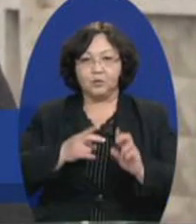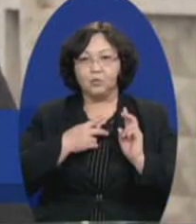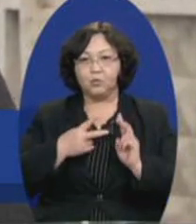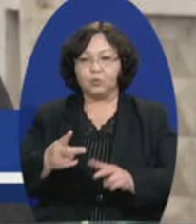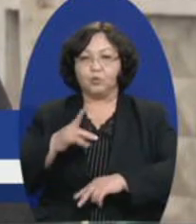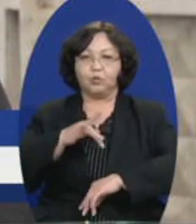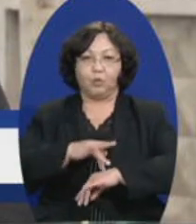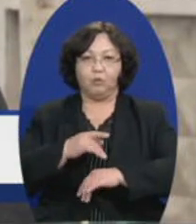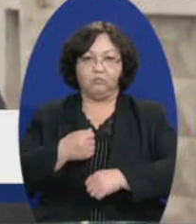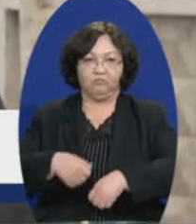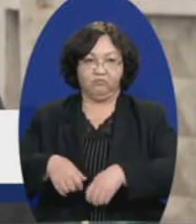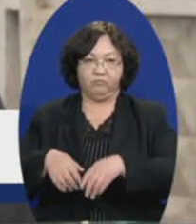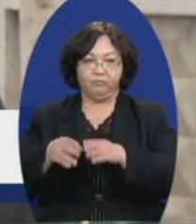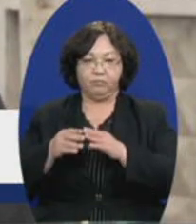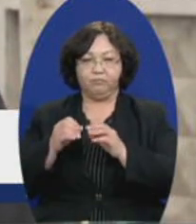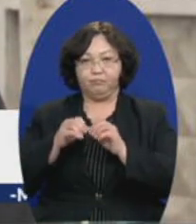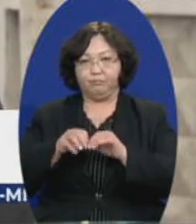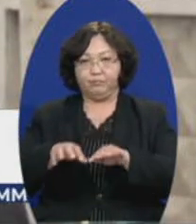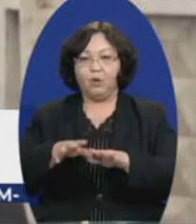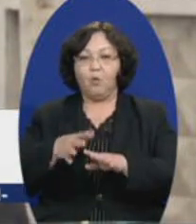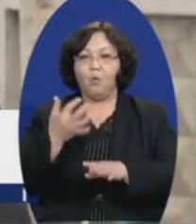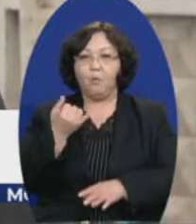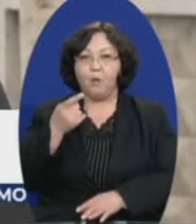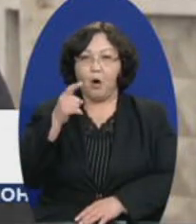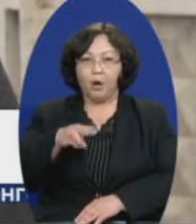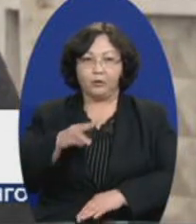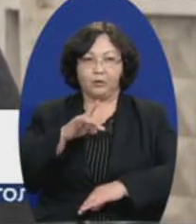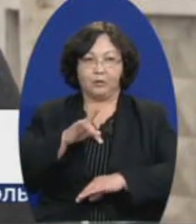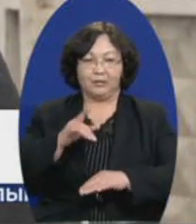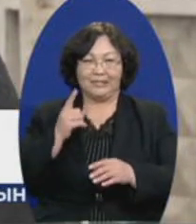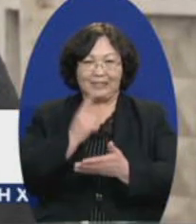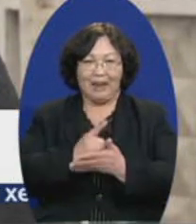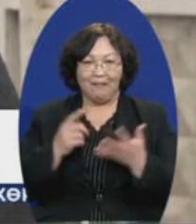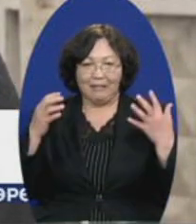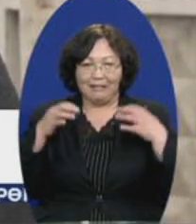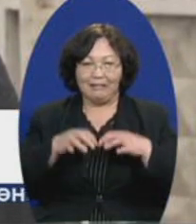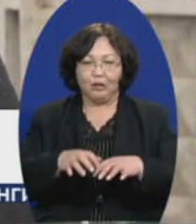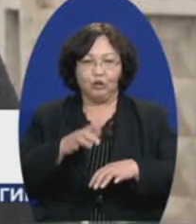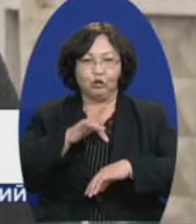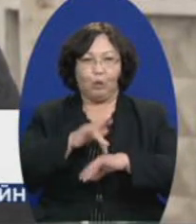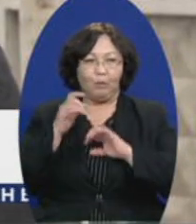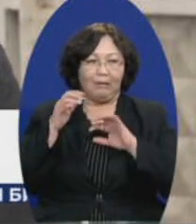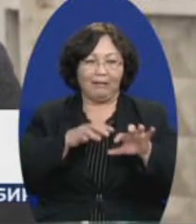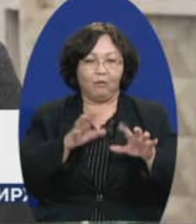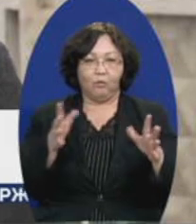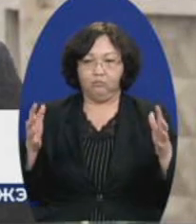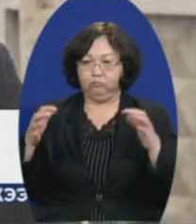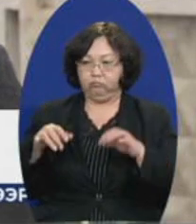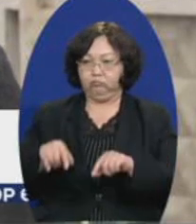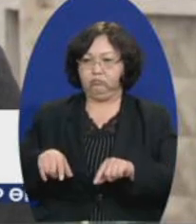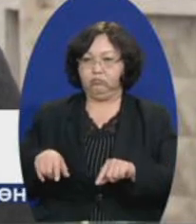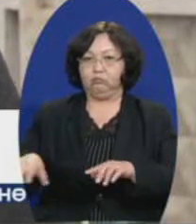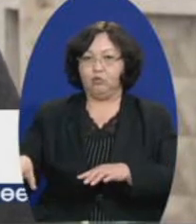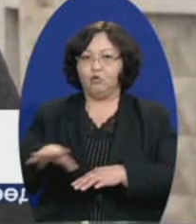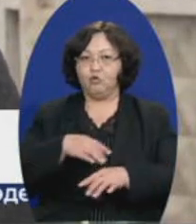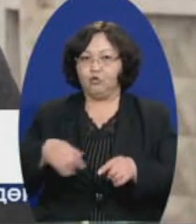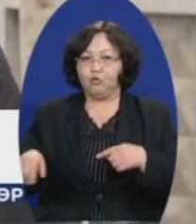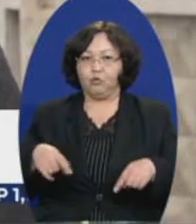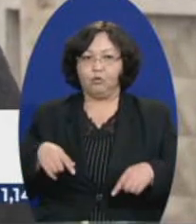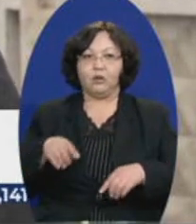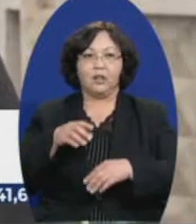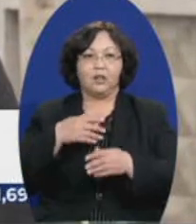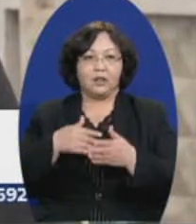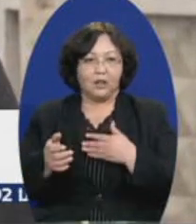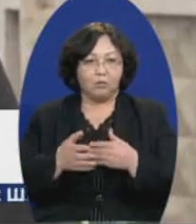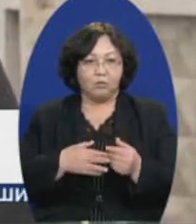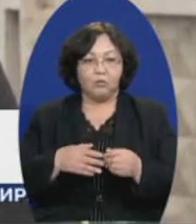Заавал Улаанбаатарын төв рүү орохгүйгээр энд ч нэ сургууль соёлынхаа асуудлыг шийдчихдэг бас наад захын одоо